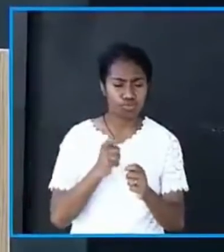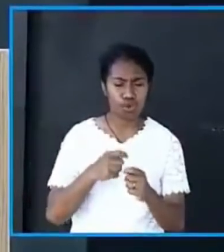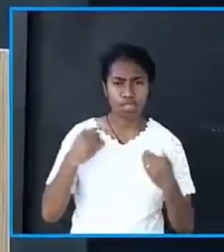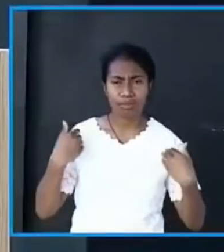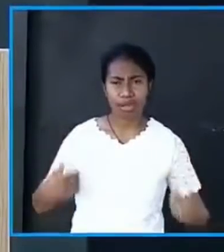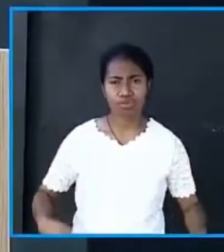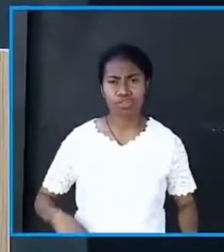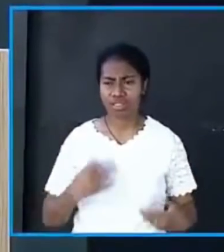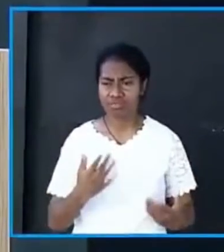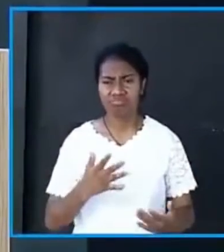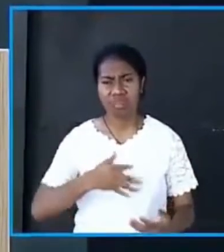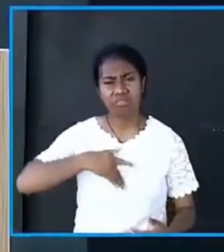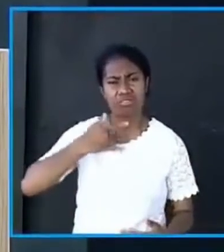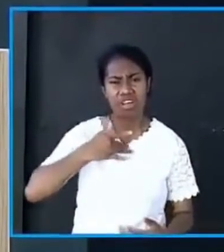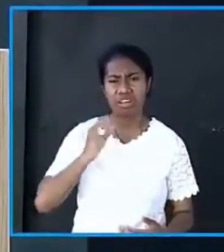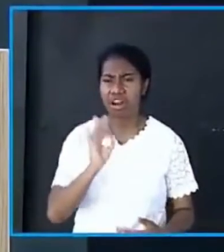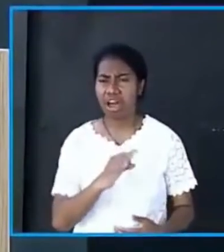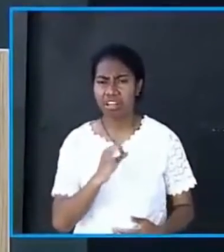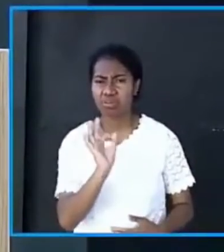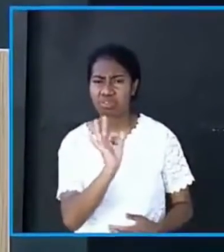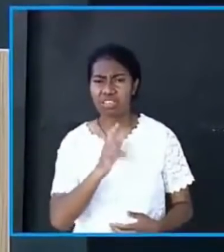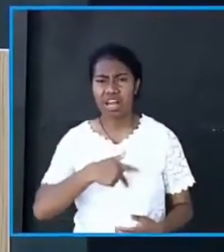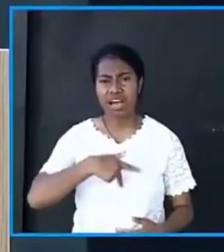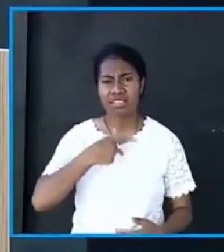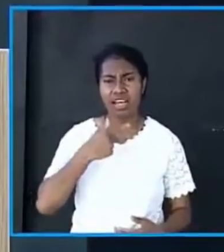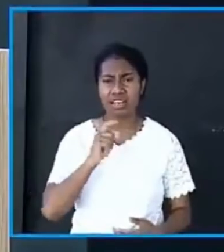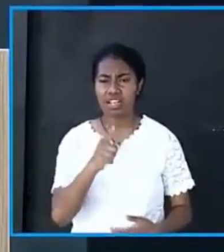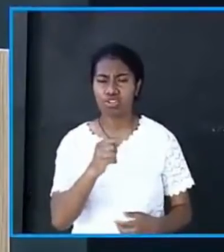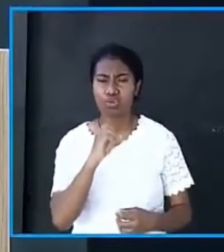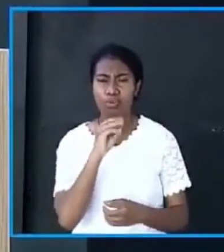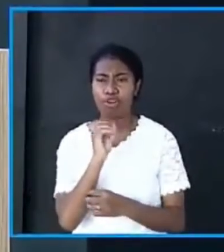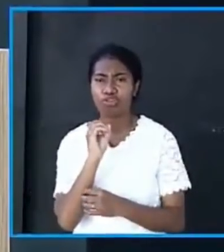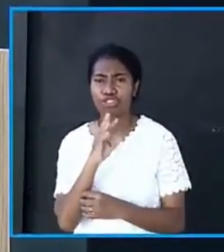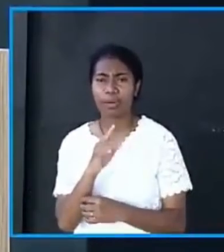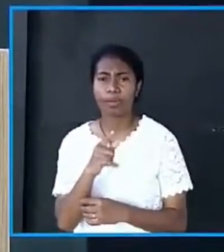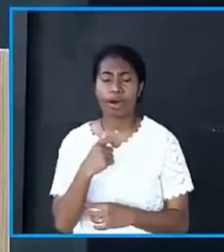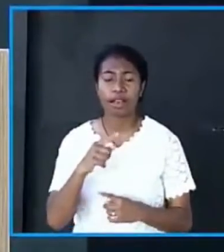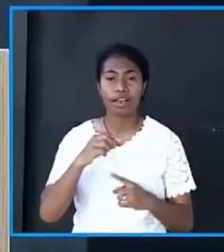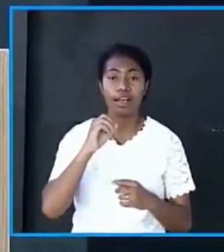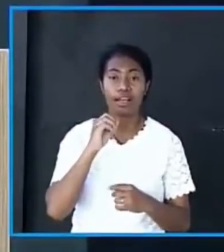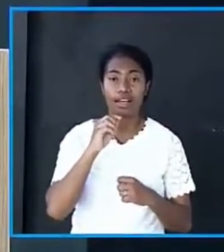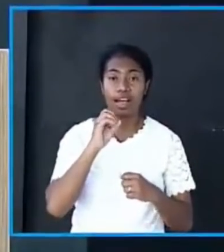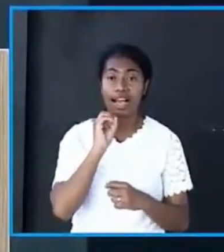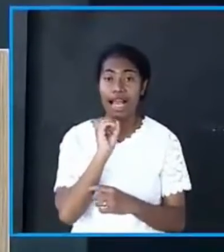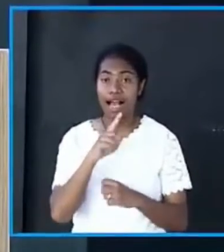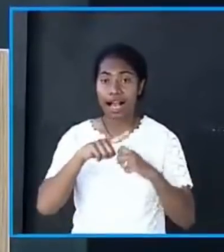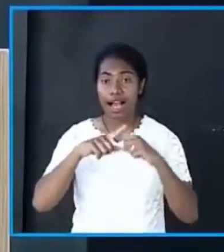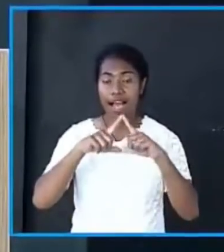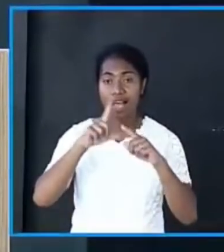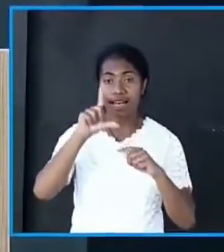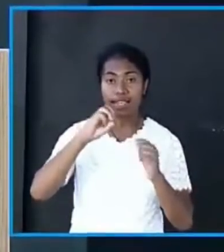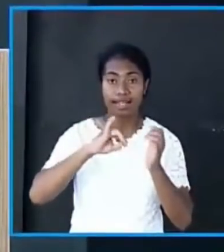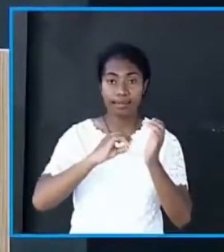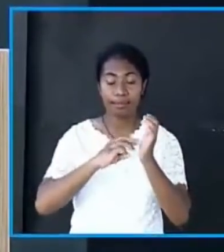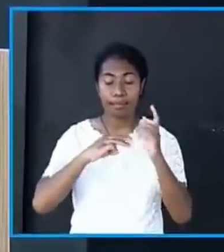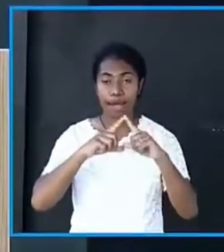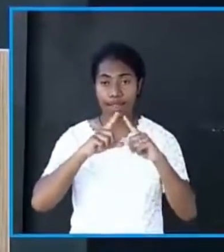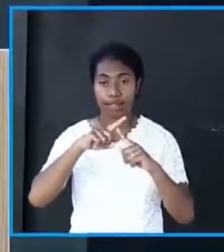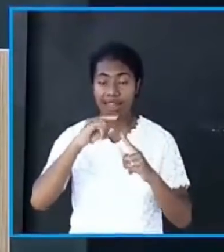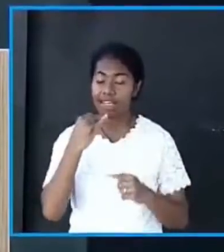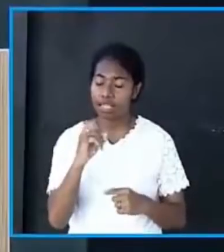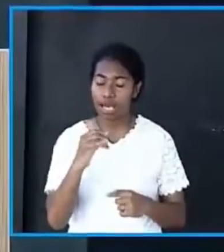entah sadar atau tidak sadar mengucapkan kalimat-kalimat yang bermakna